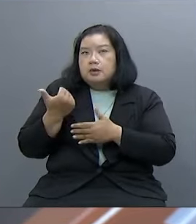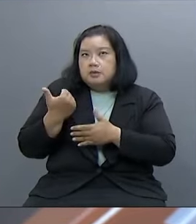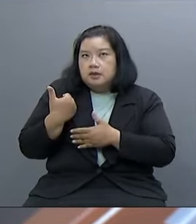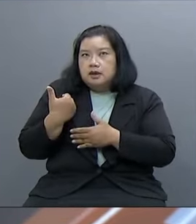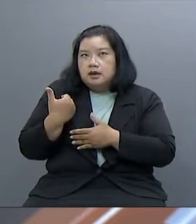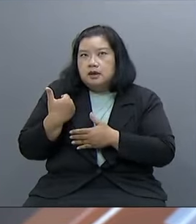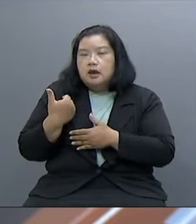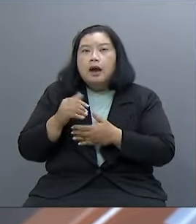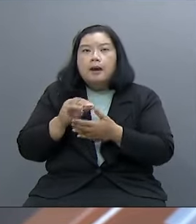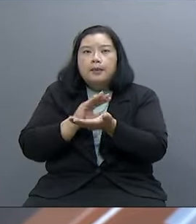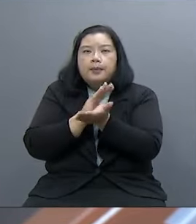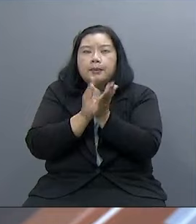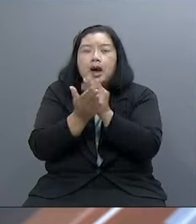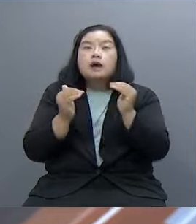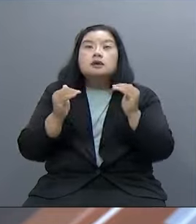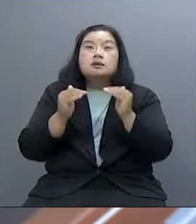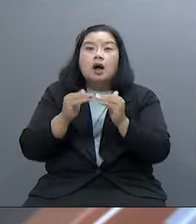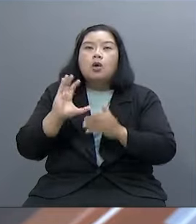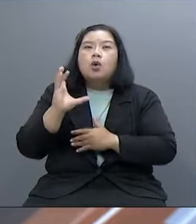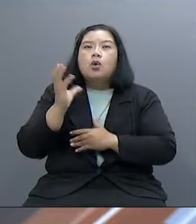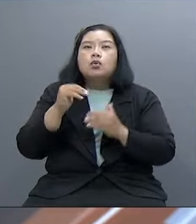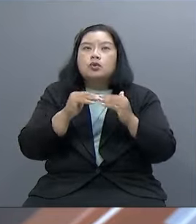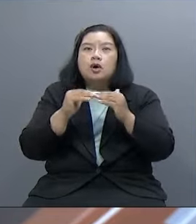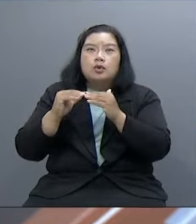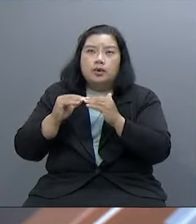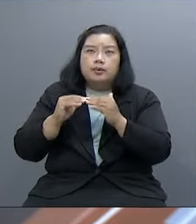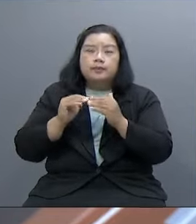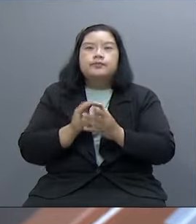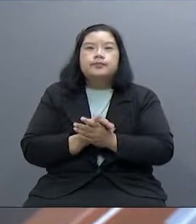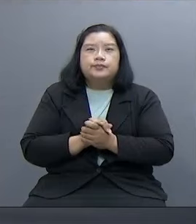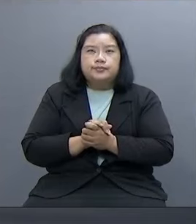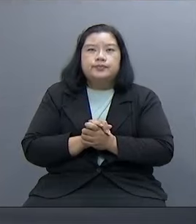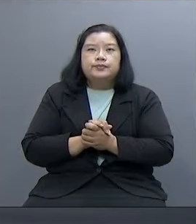เป็นสากลเชื่อมประสานระหว่างความแตกต่างกับความเปลี่ยนแปลงค่ะ